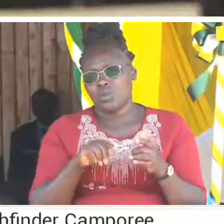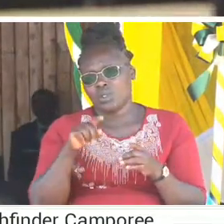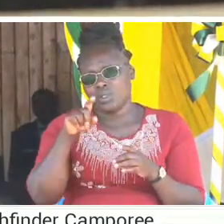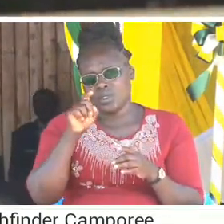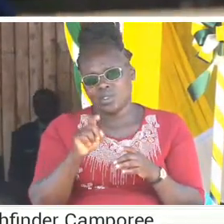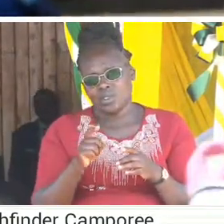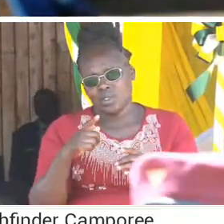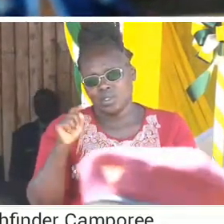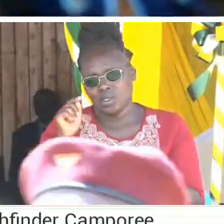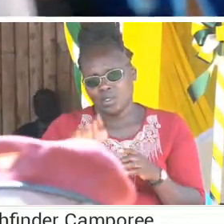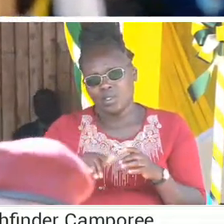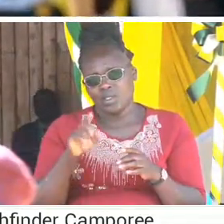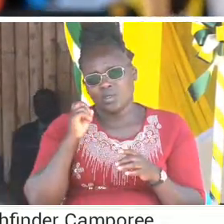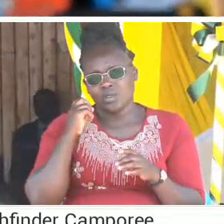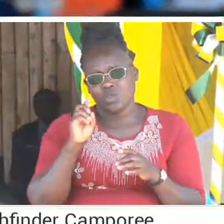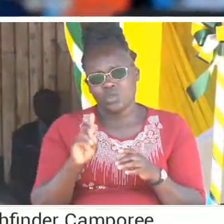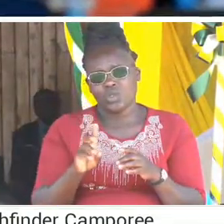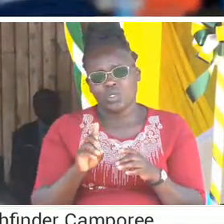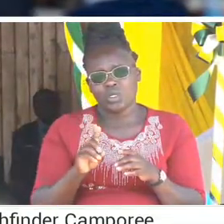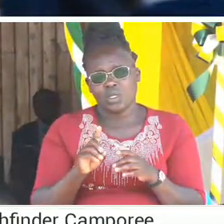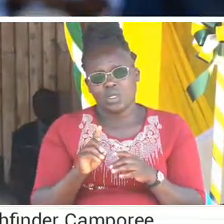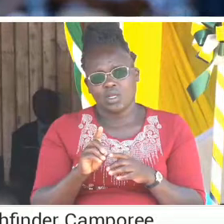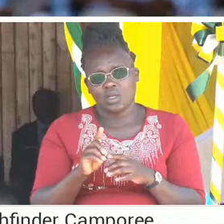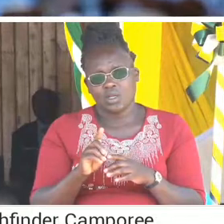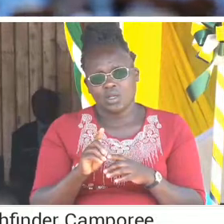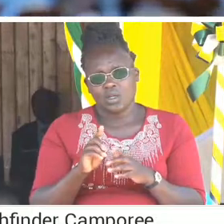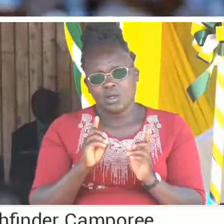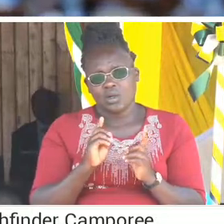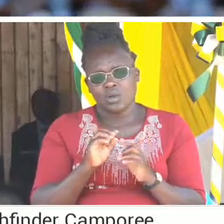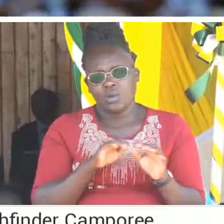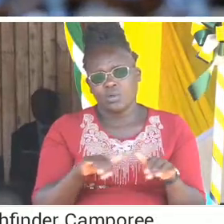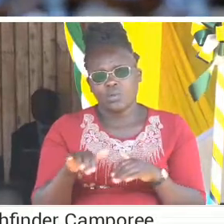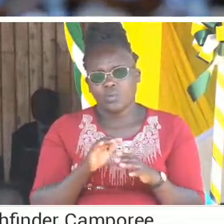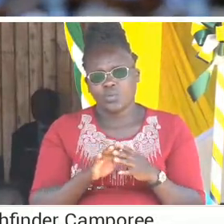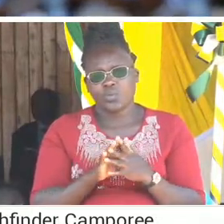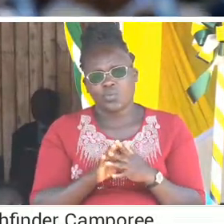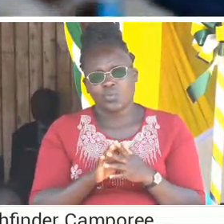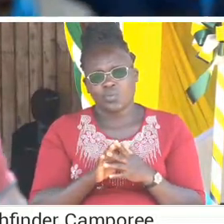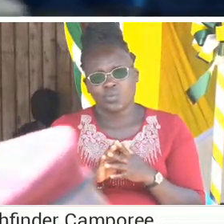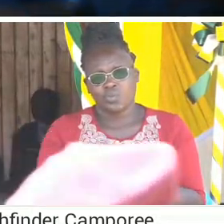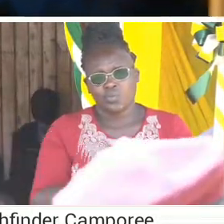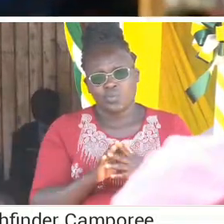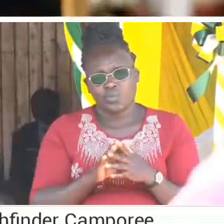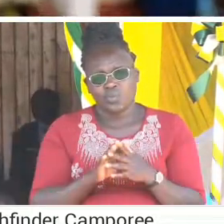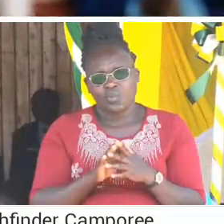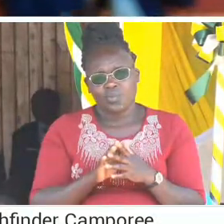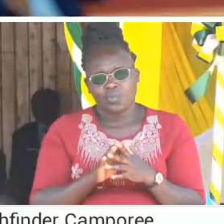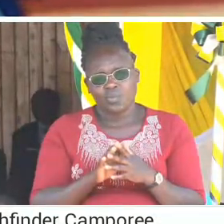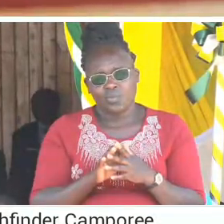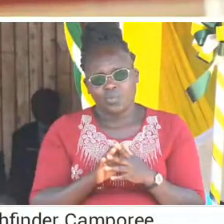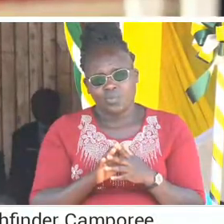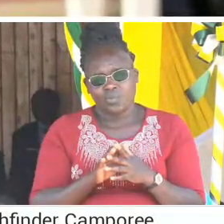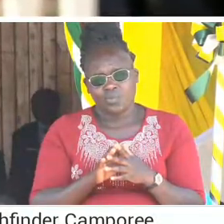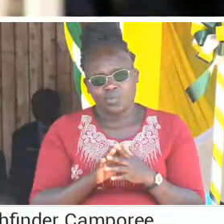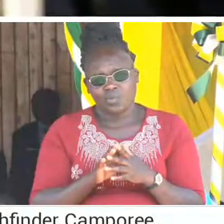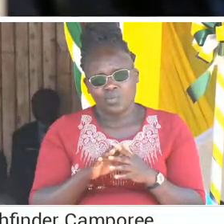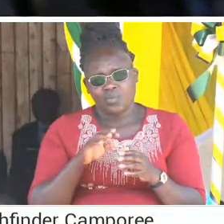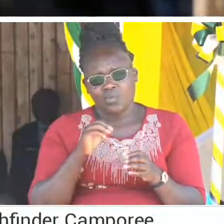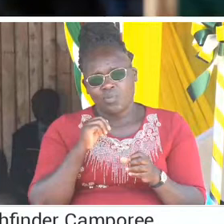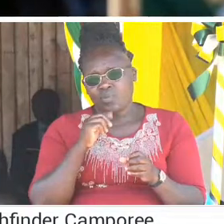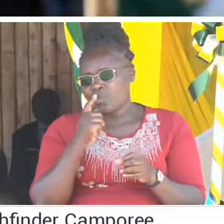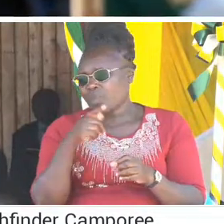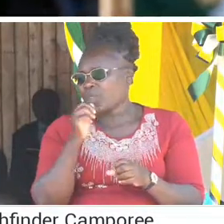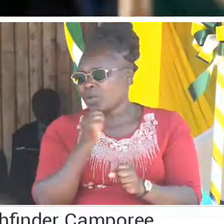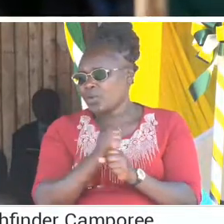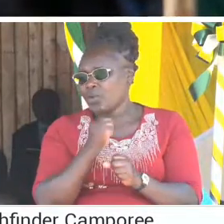Yani the work we have, the mission we have, the task we have is a task to teach our young men to